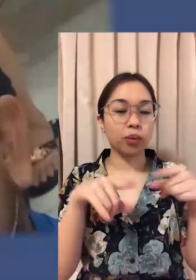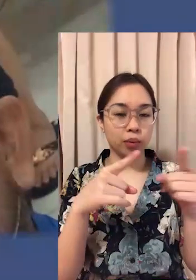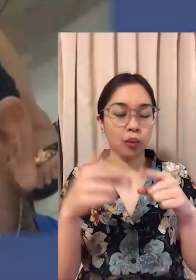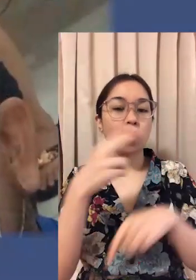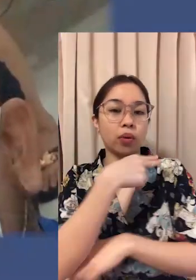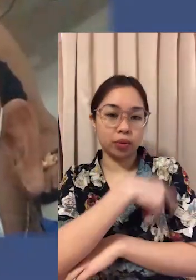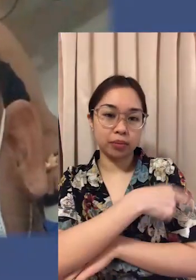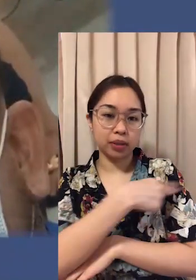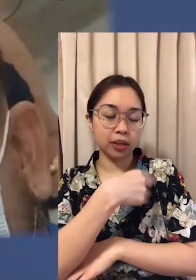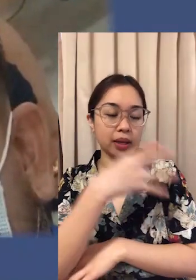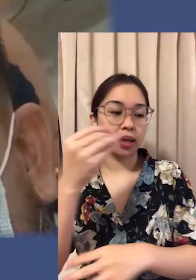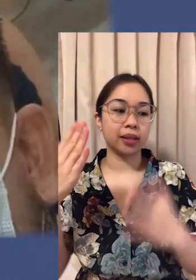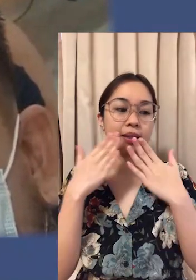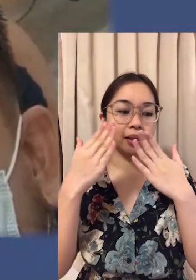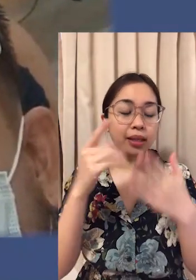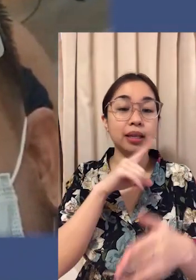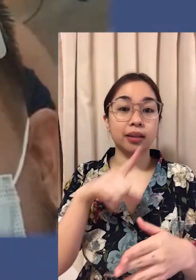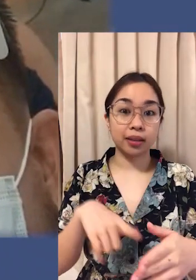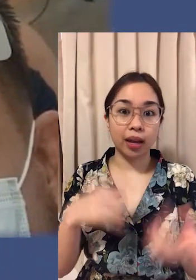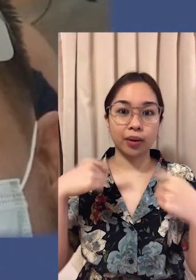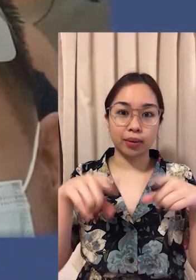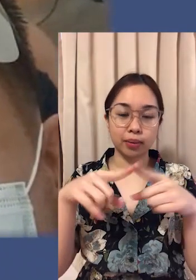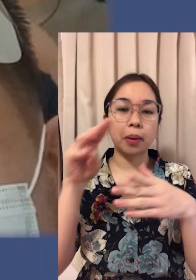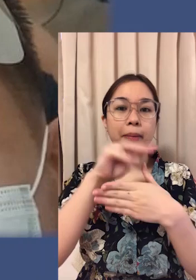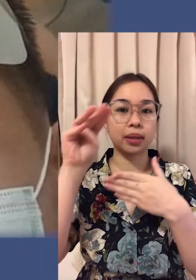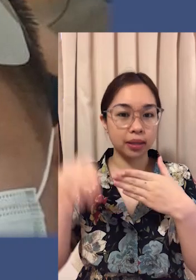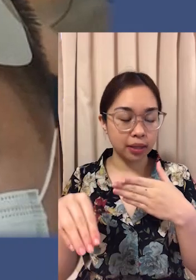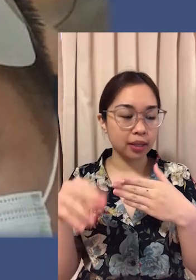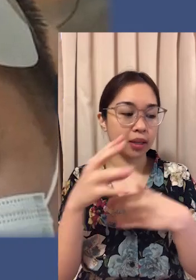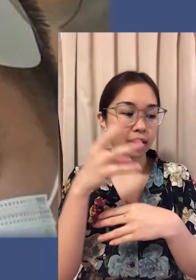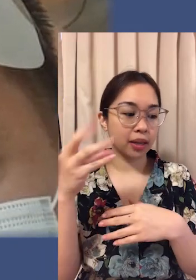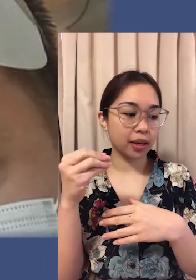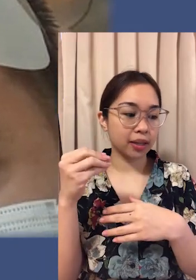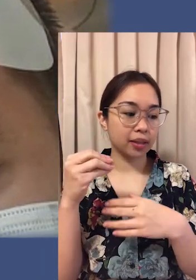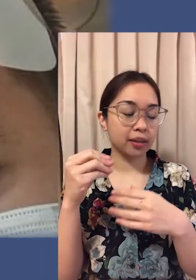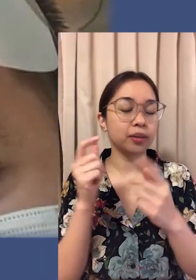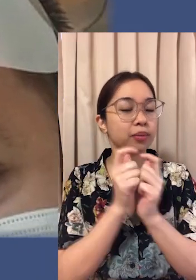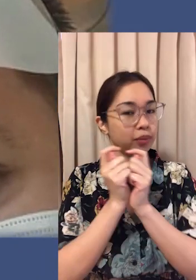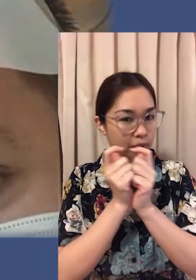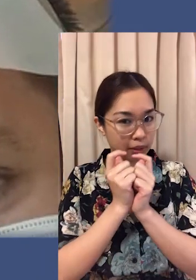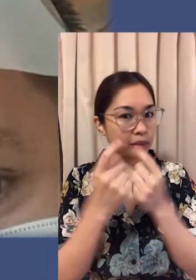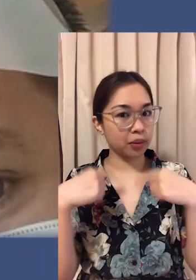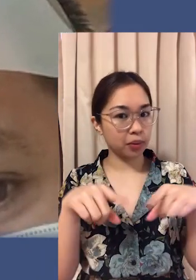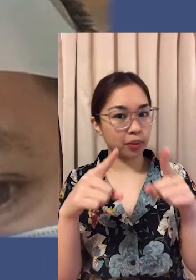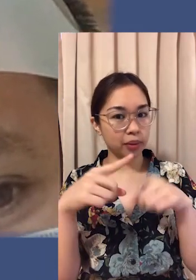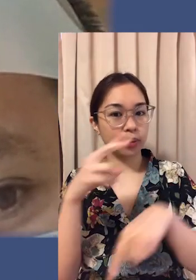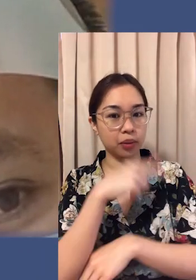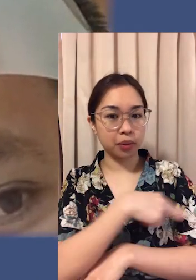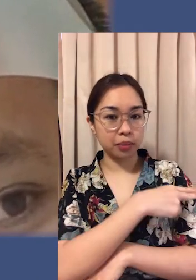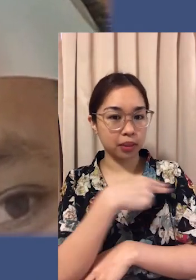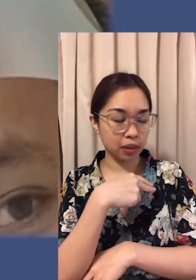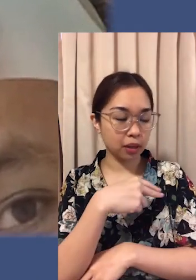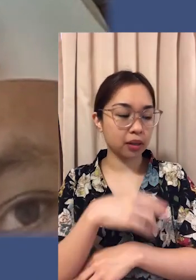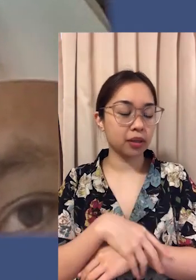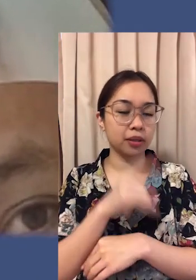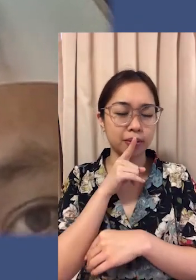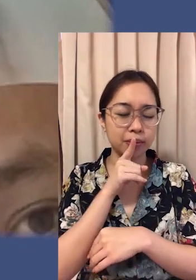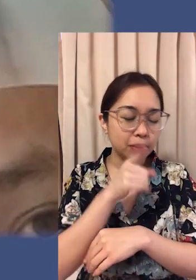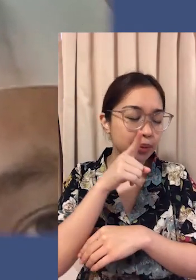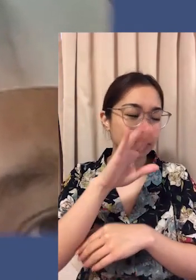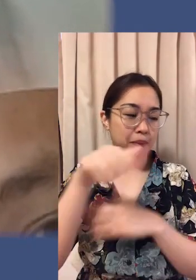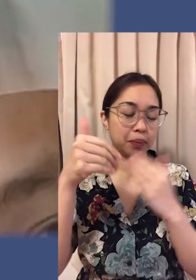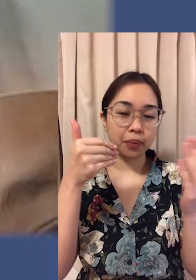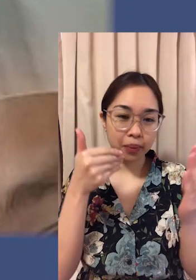At salamat sa Panginoon, nakarating siya ng Manila. Bigla namin dinala siya sa hospital, sinamahan ko po siya kasama kong anak mo si Paul.